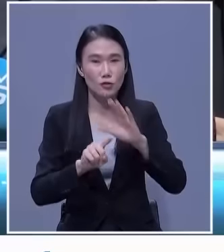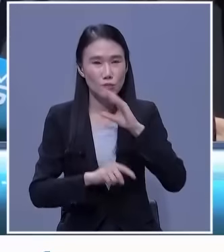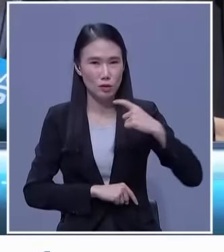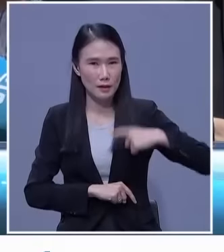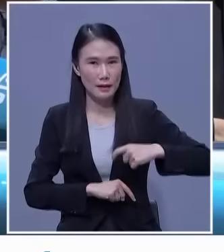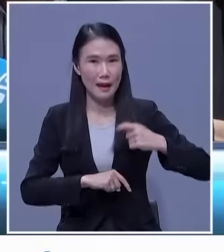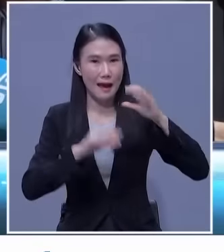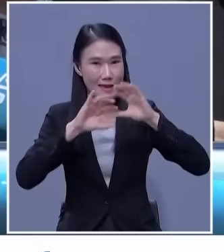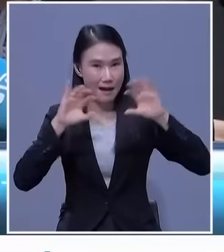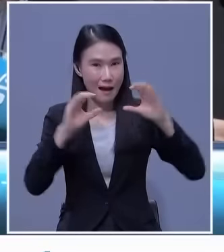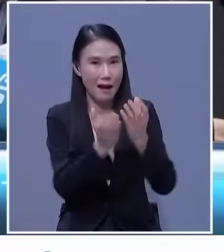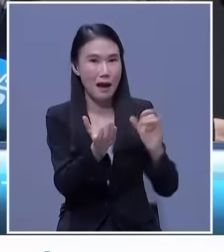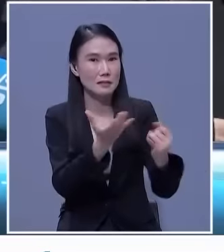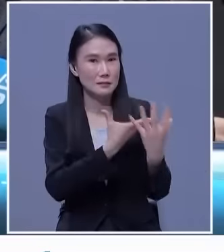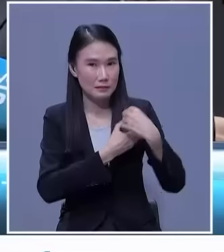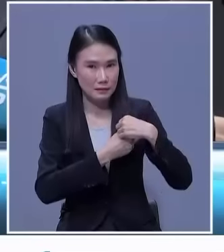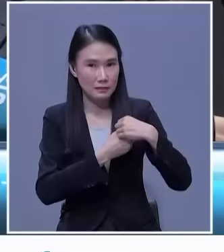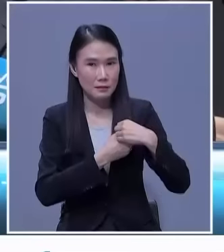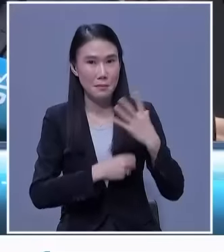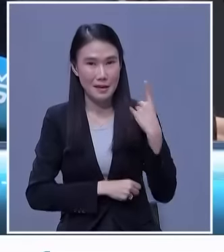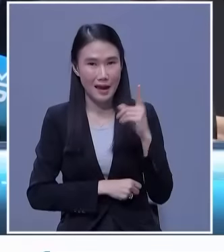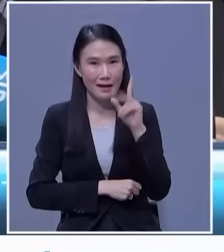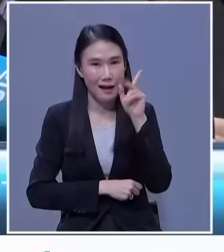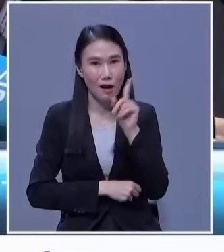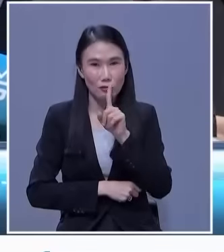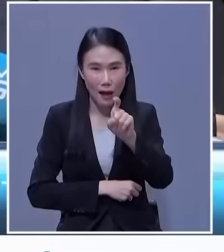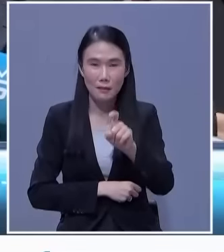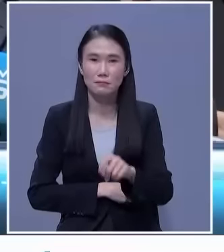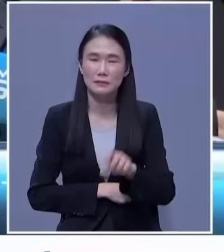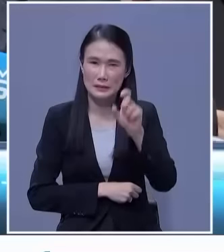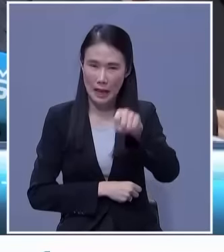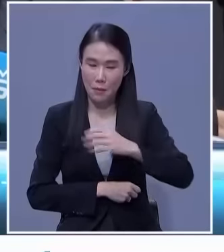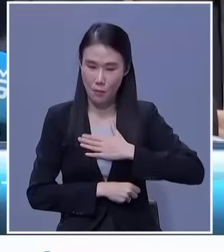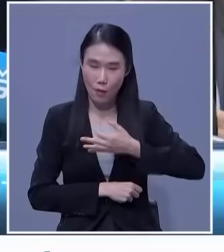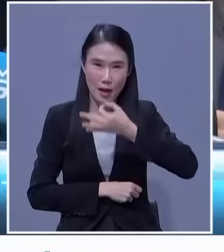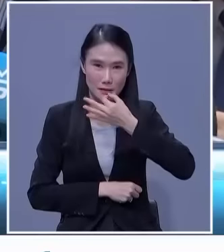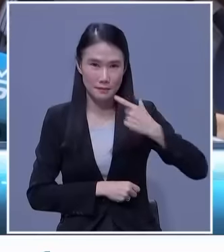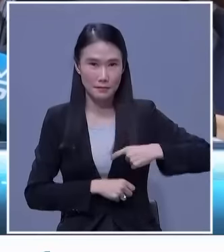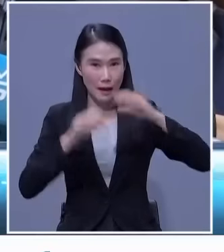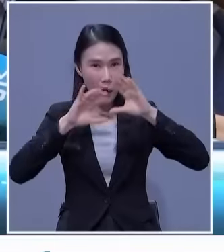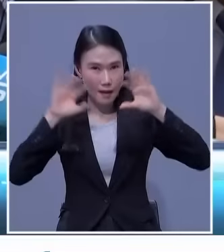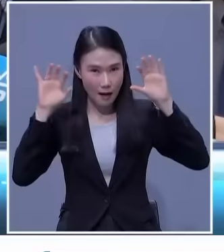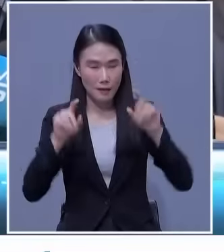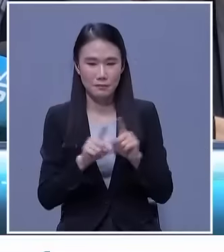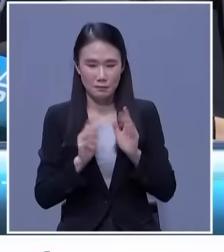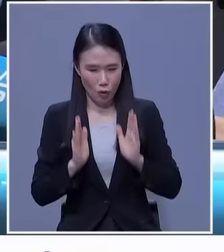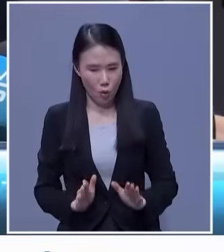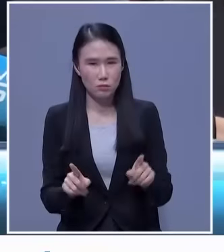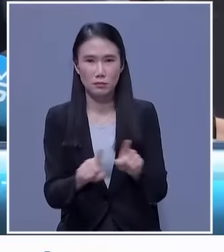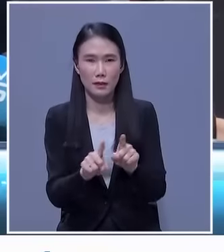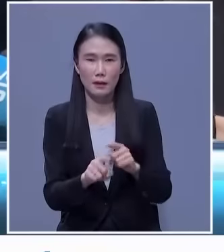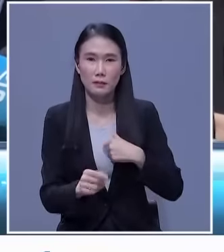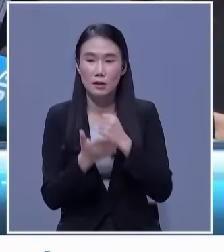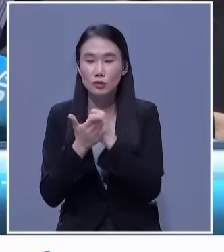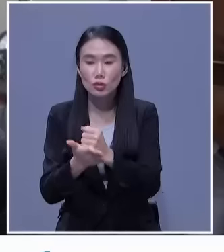การมันมี เดี๋ยวคุณถามนี่ก็ดีผมเป็นอัยการเนี่ยผมก็เป็นมนุษย์นะผมจะ